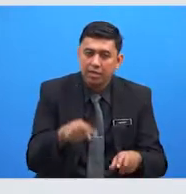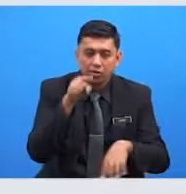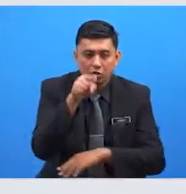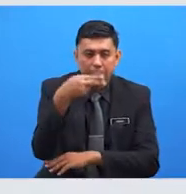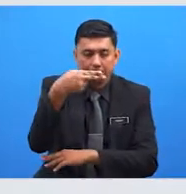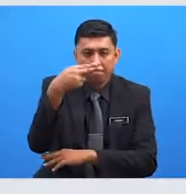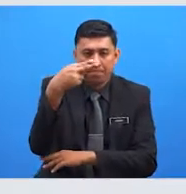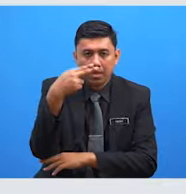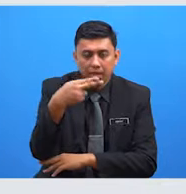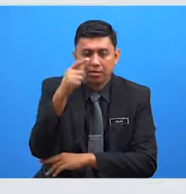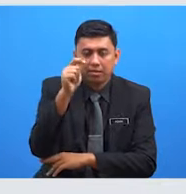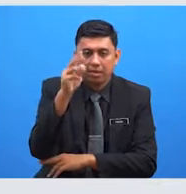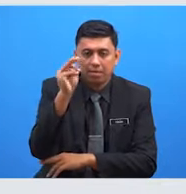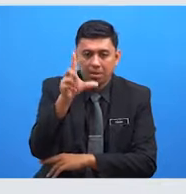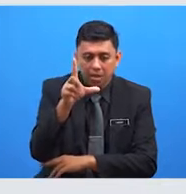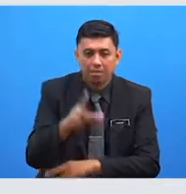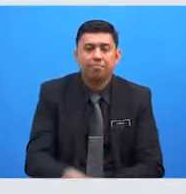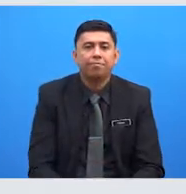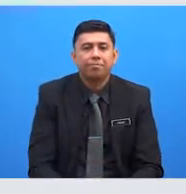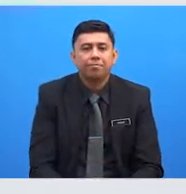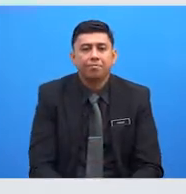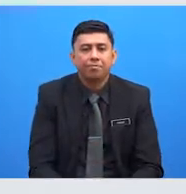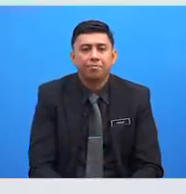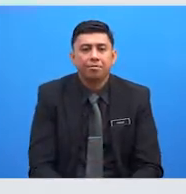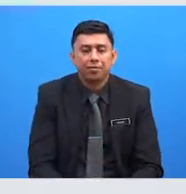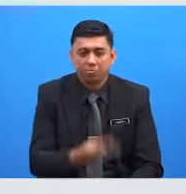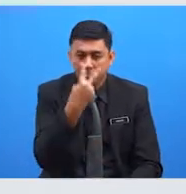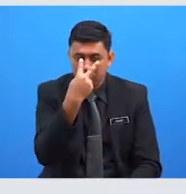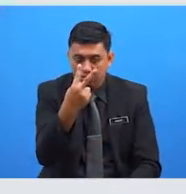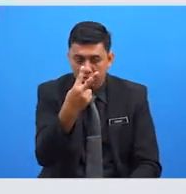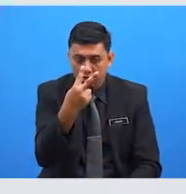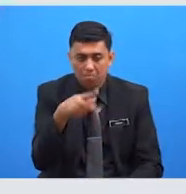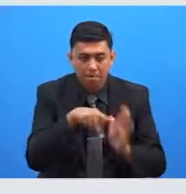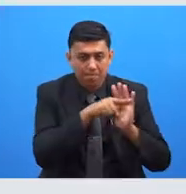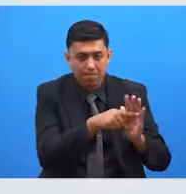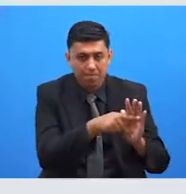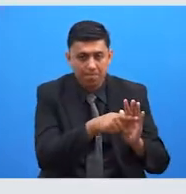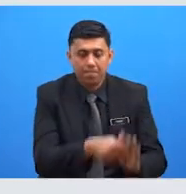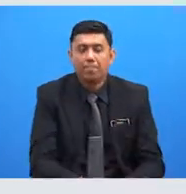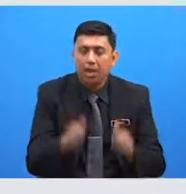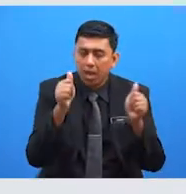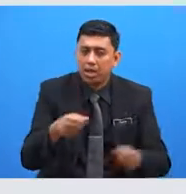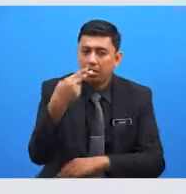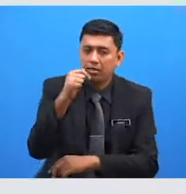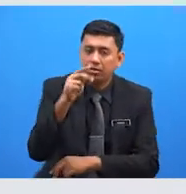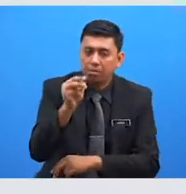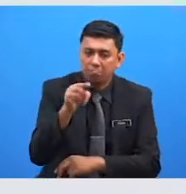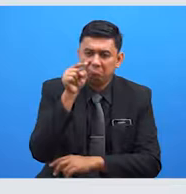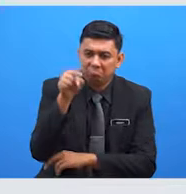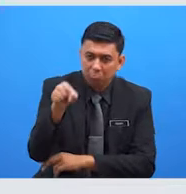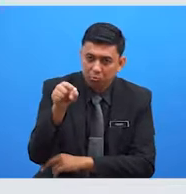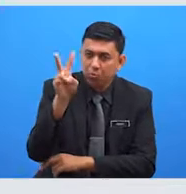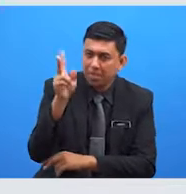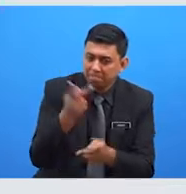ahli.html. Untuk melihat paparan fail ahli.html, dua klik pada fail tersebut.